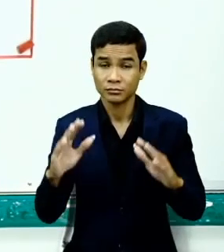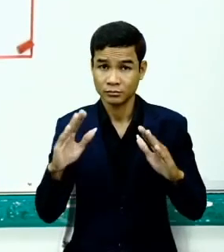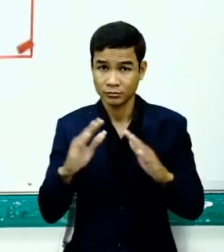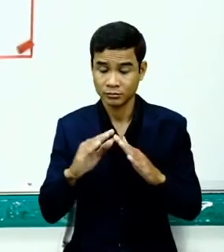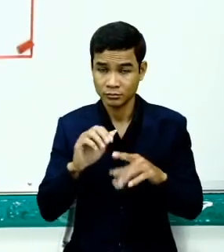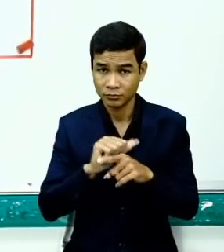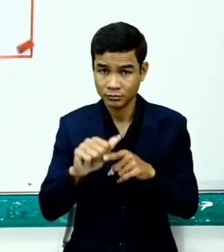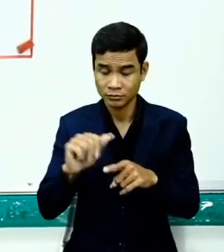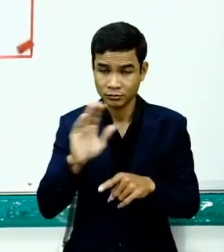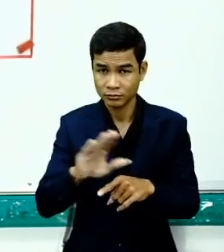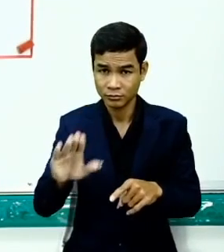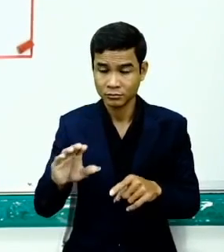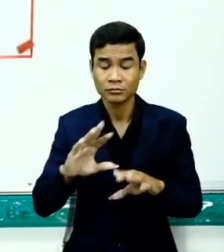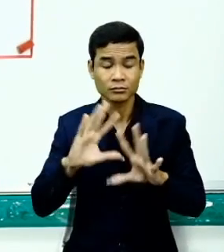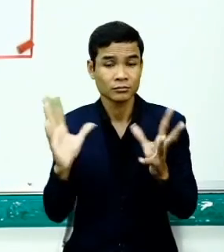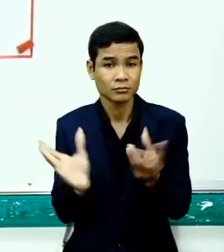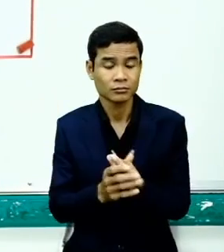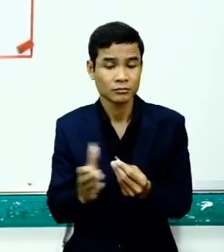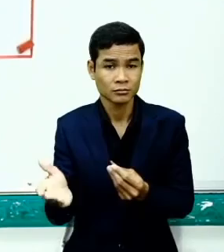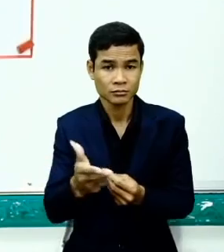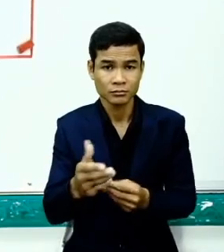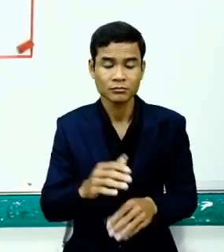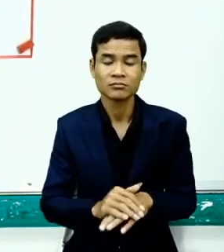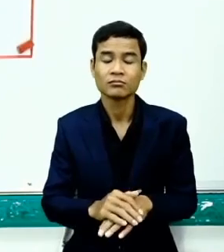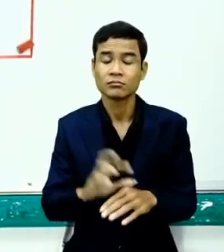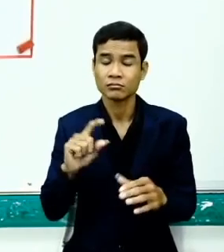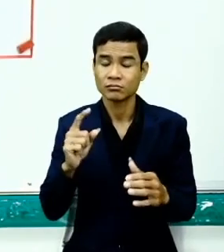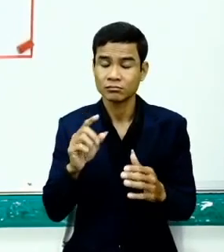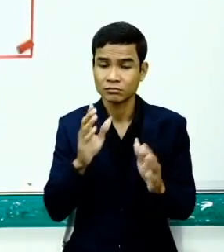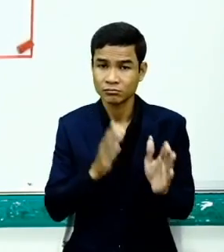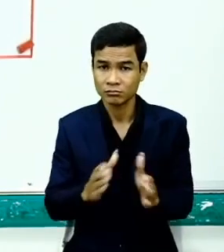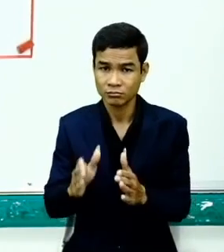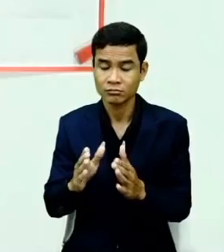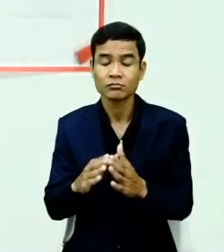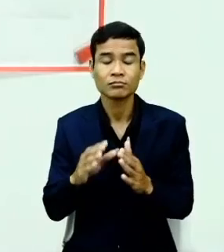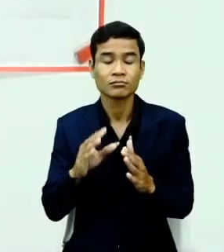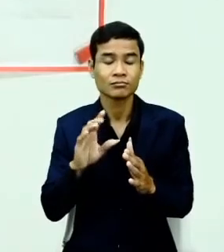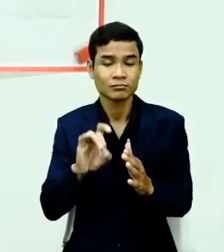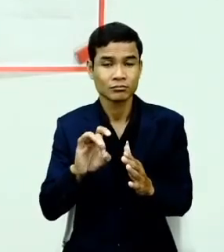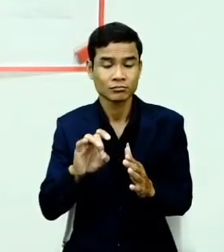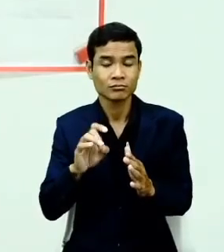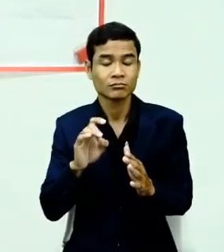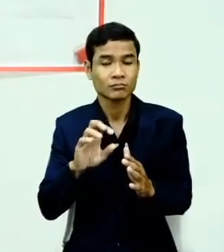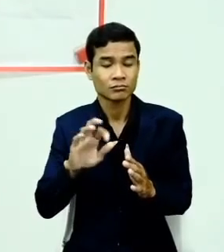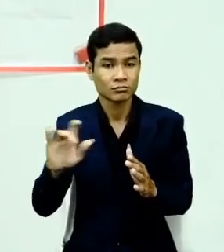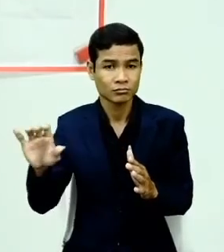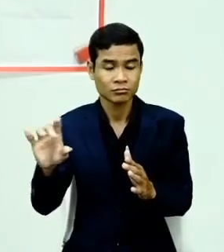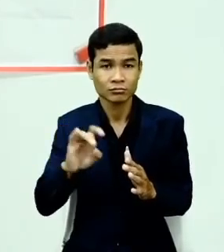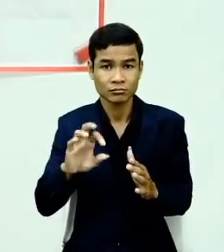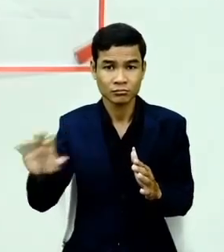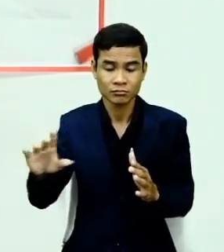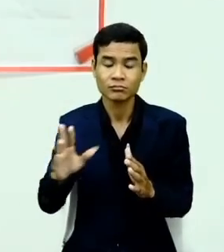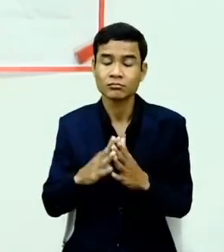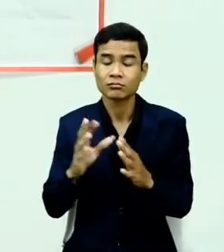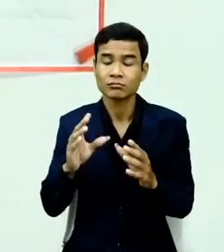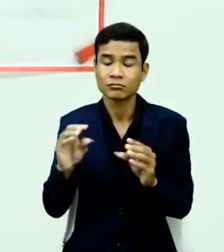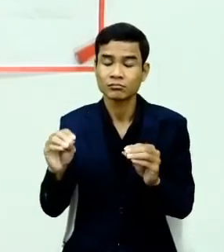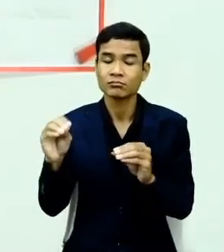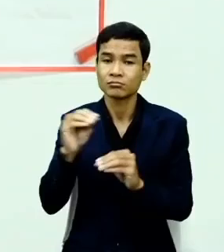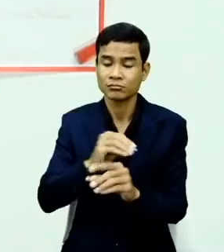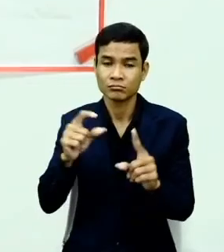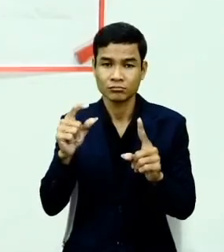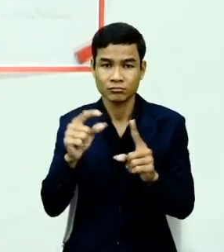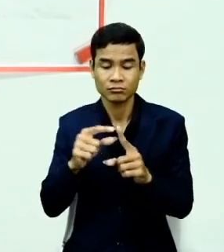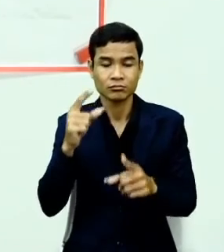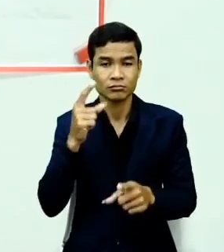របស់កូនកូនកូនកូនទាំងអស់គ្នាត្រូវចាចូលរៀបអក្សរឲ្យបានជាពាក្យត្រឹមត្រូវចាកូន